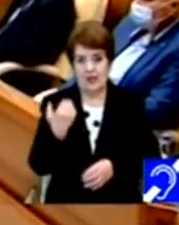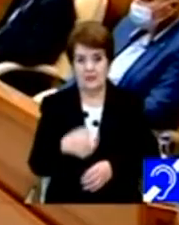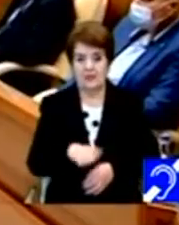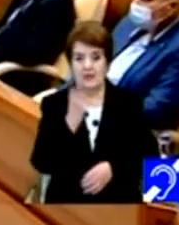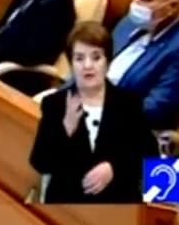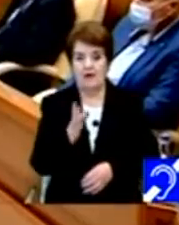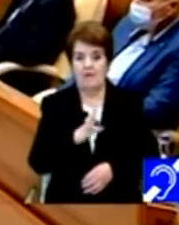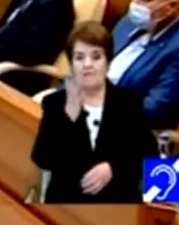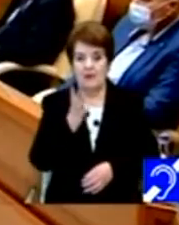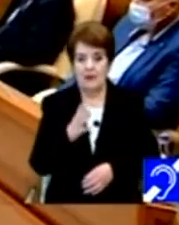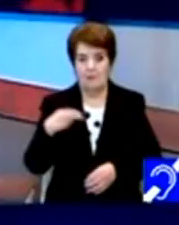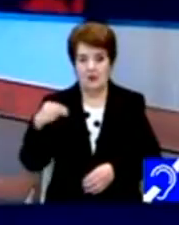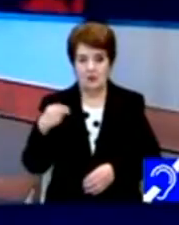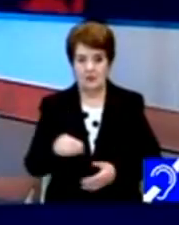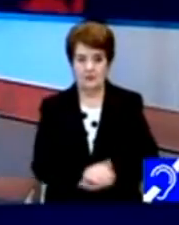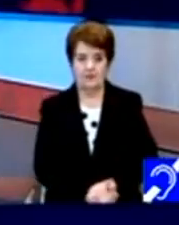deveni președinte.